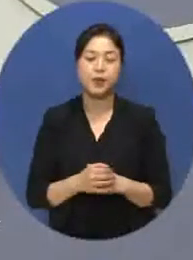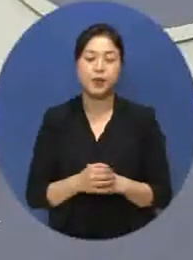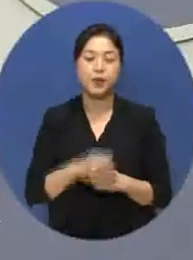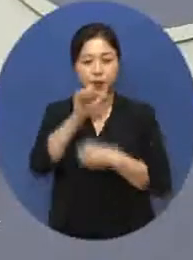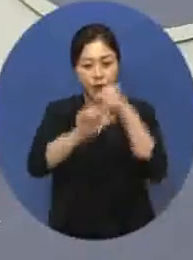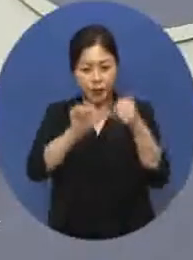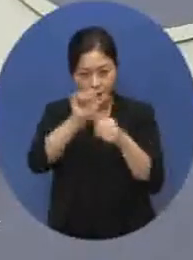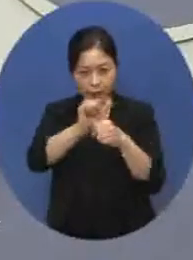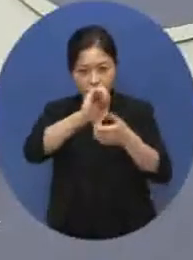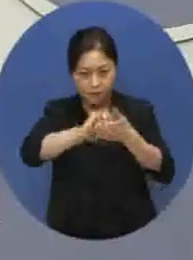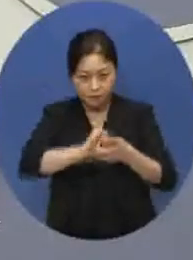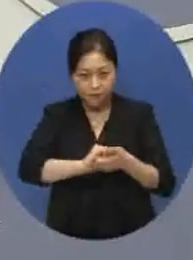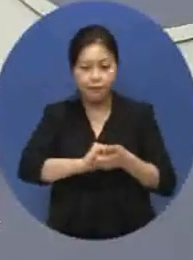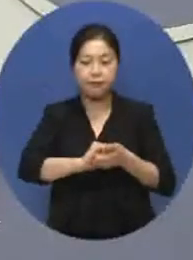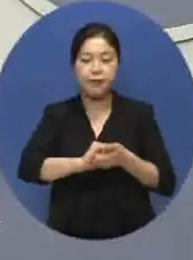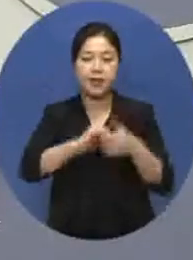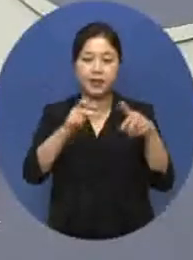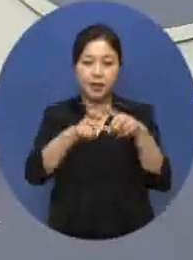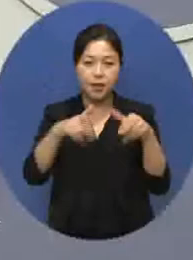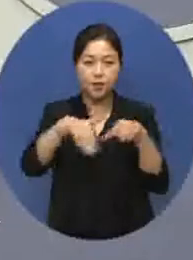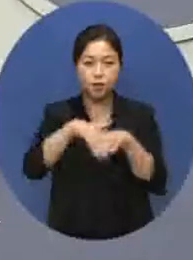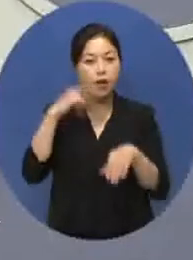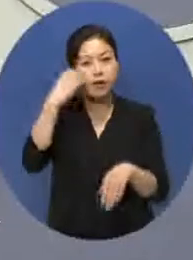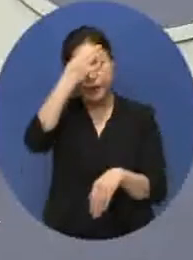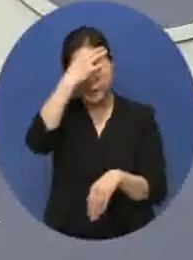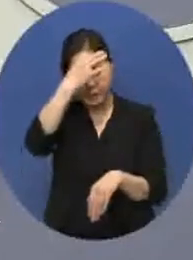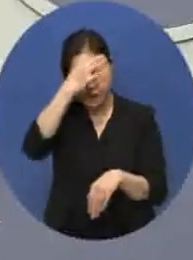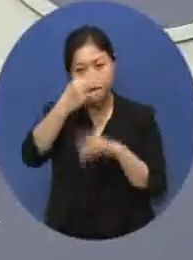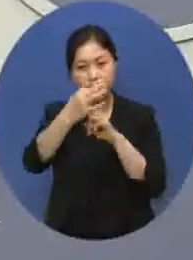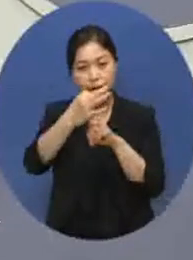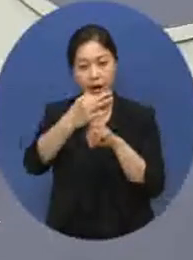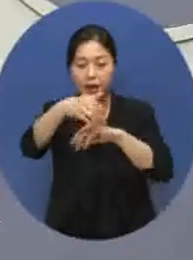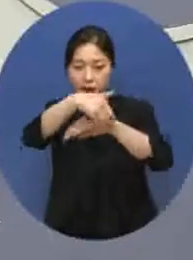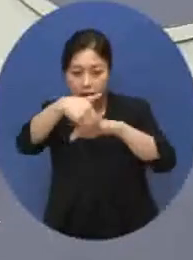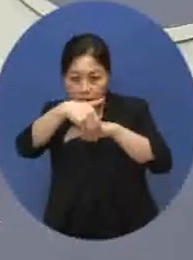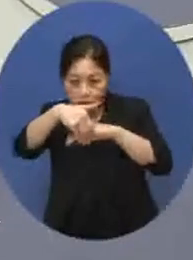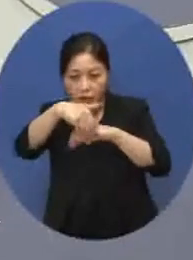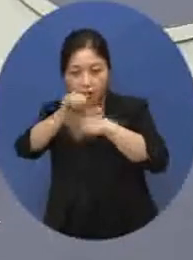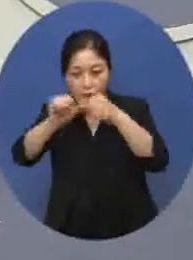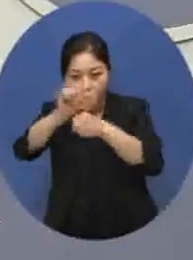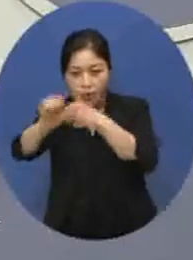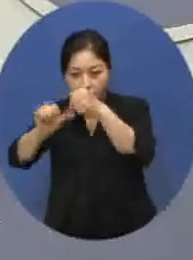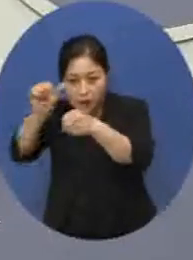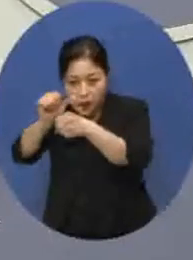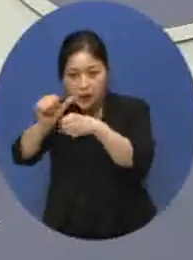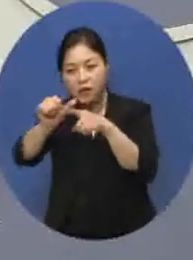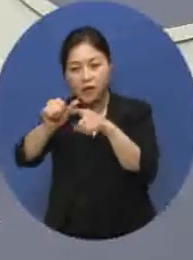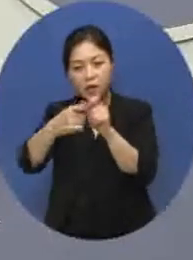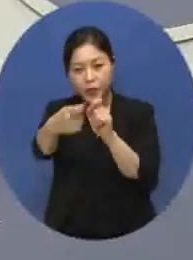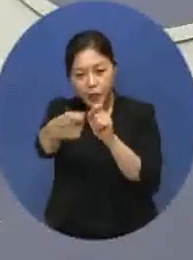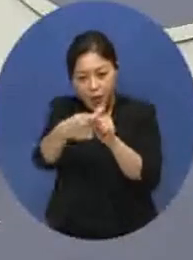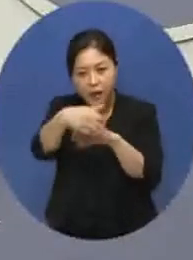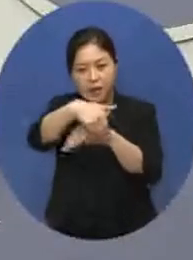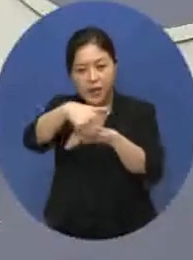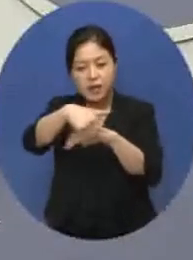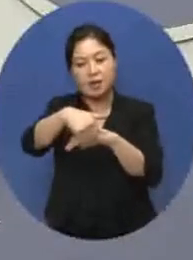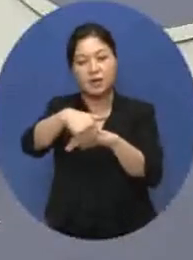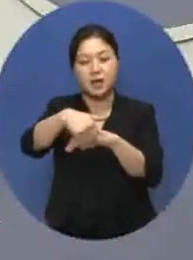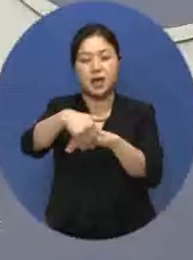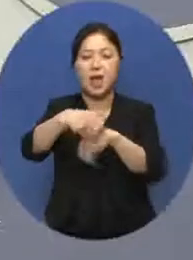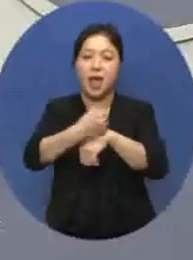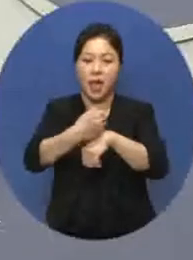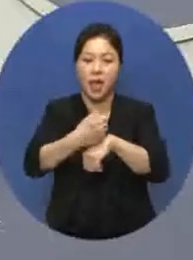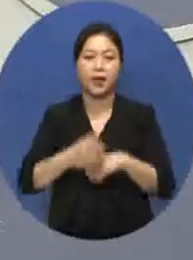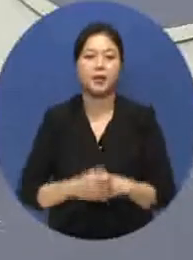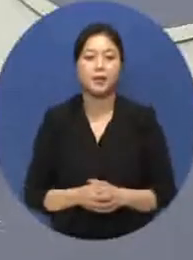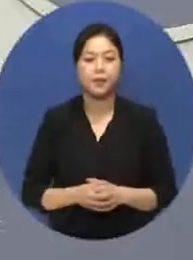매 5년마다 장애 문화 예술의 5개년 계획을 중장기 계획을 세우도록 그렇게 돼